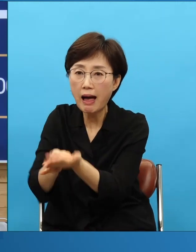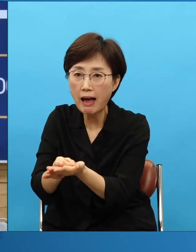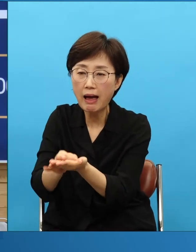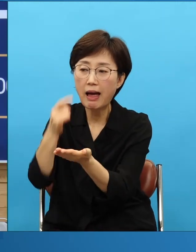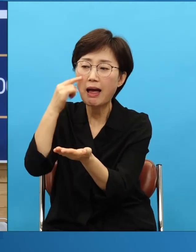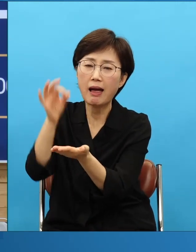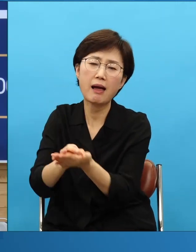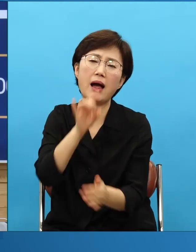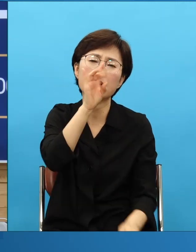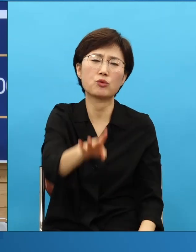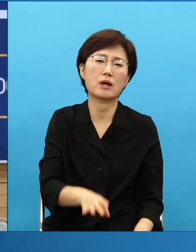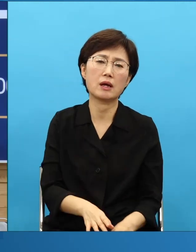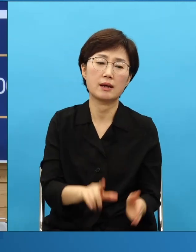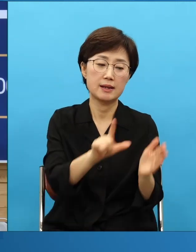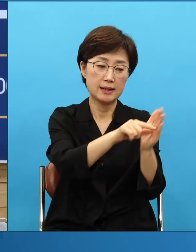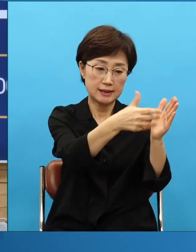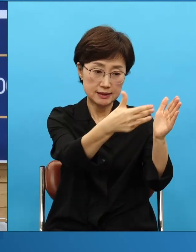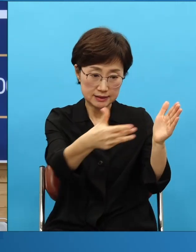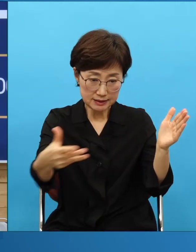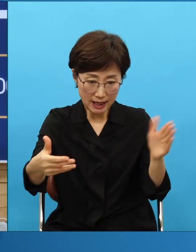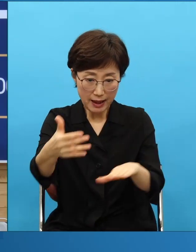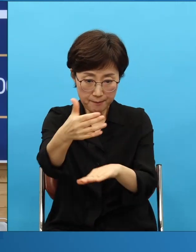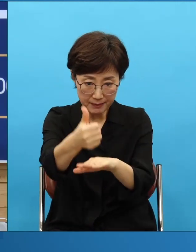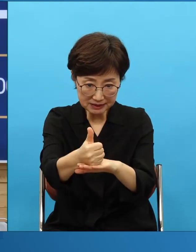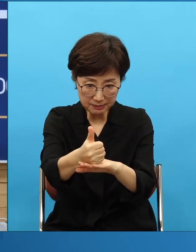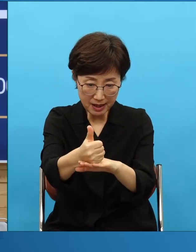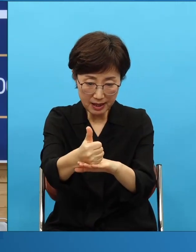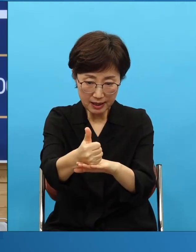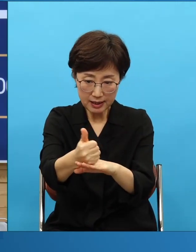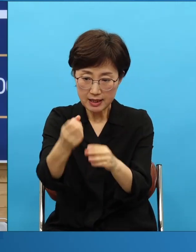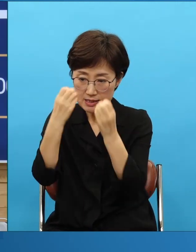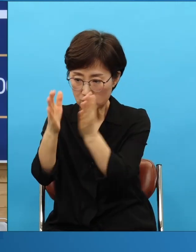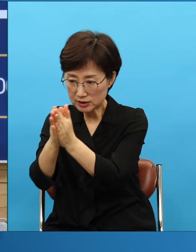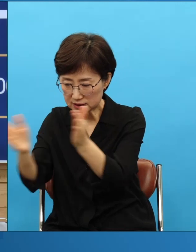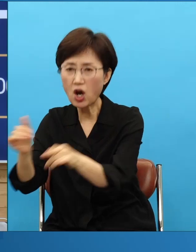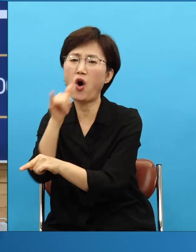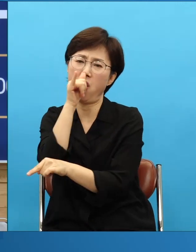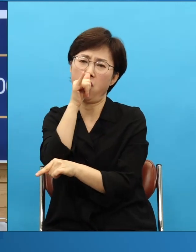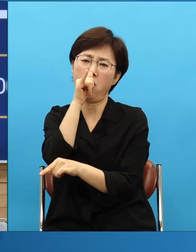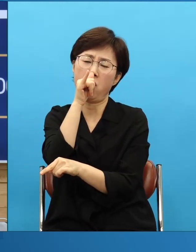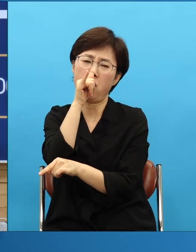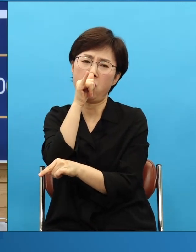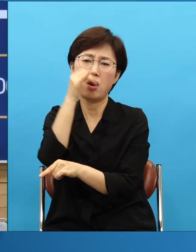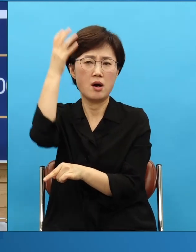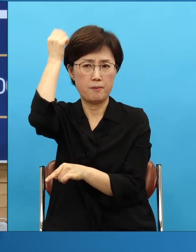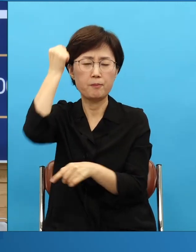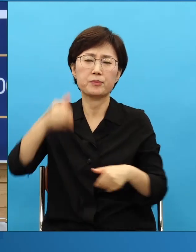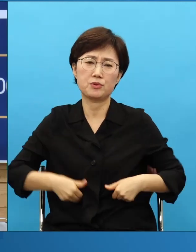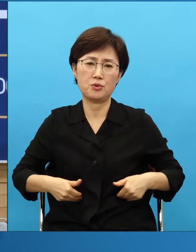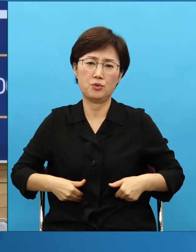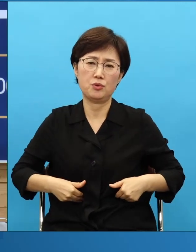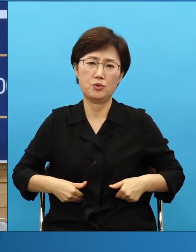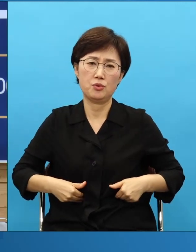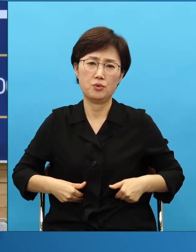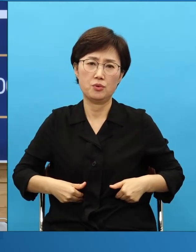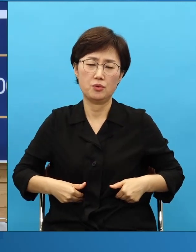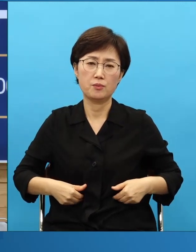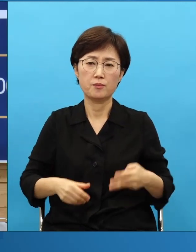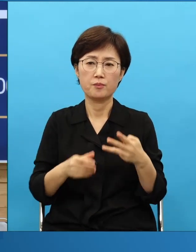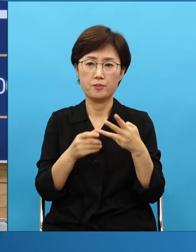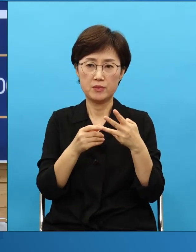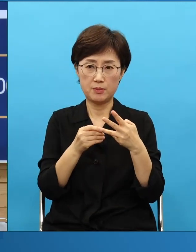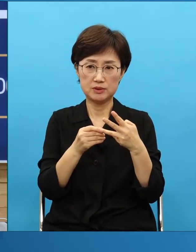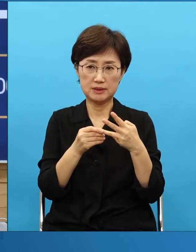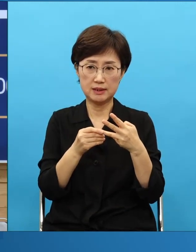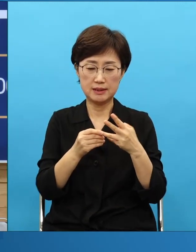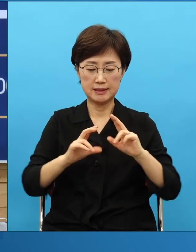종말이고 새로 시작이. And so there is an end to an age and there's also a start to a new age. We have to be able to see that. 결국 지구 종말 있다고